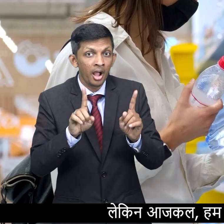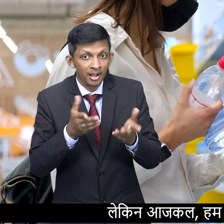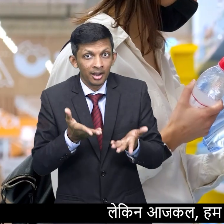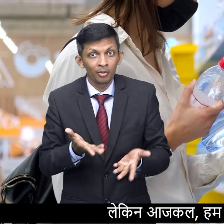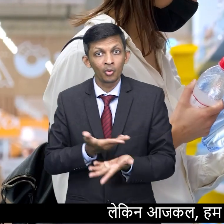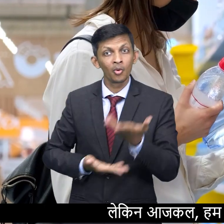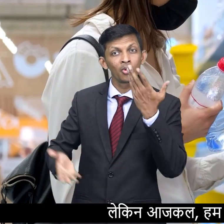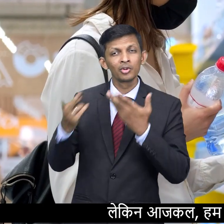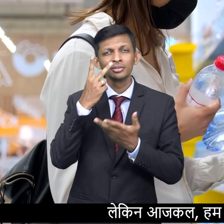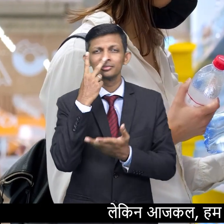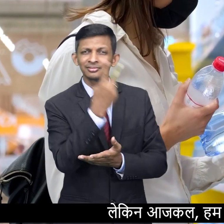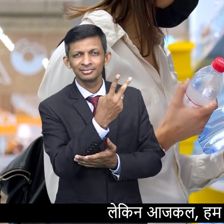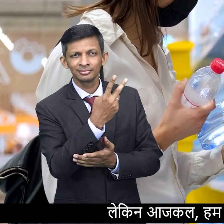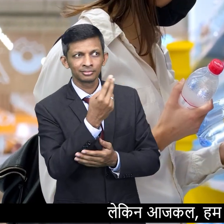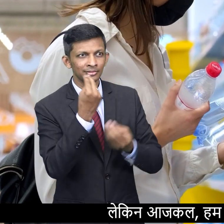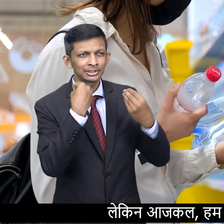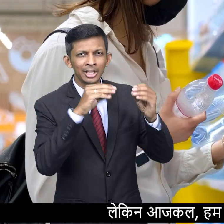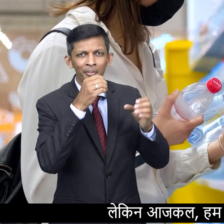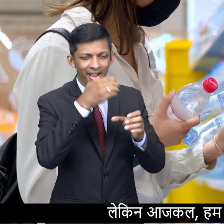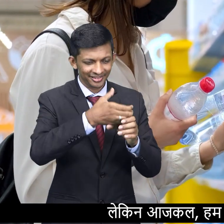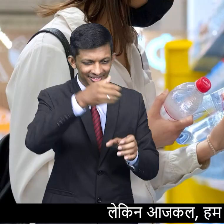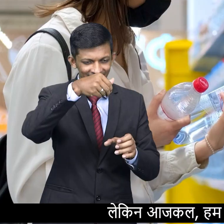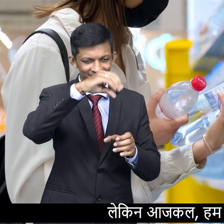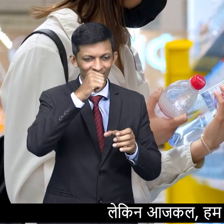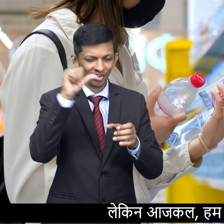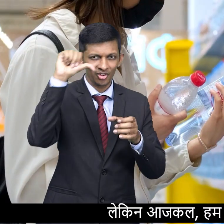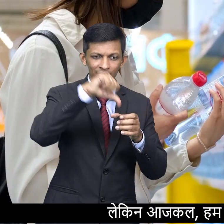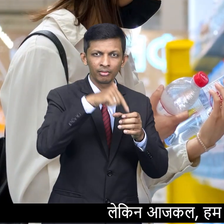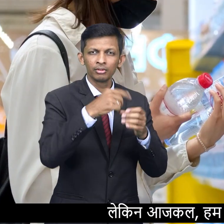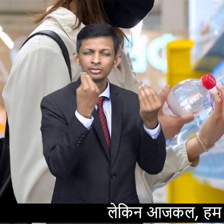लेकिन आजकल हम दुकानों में भी पानी बिकता हुए देखते हैं।